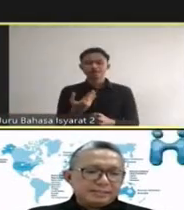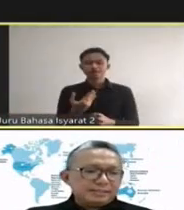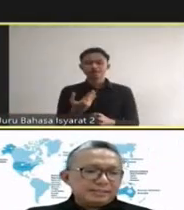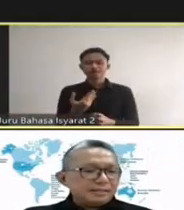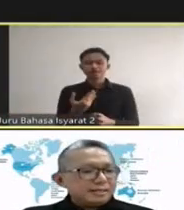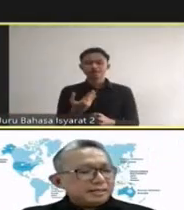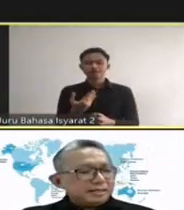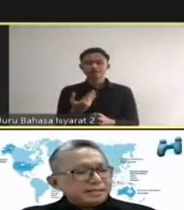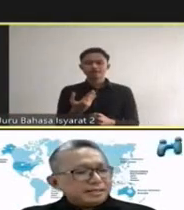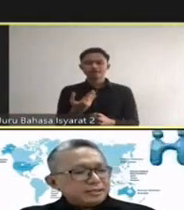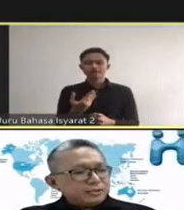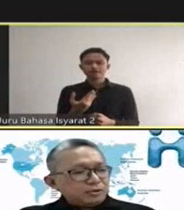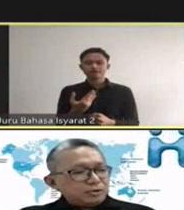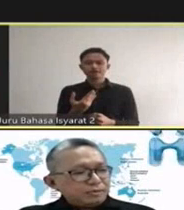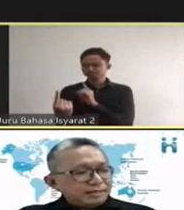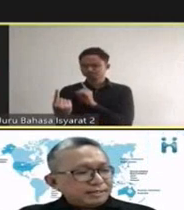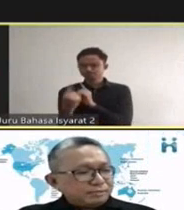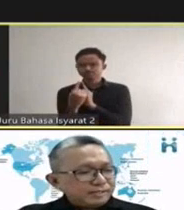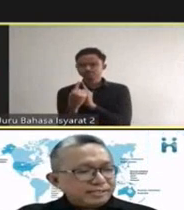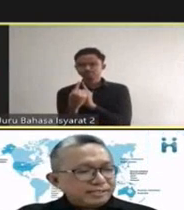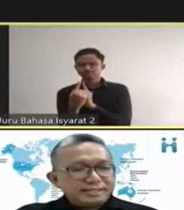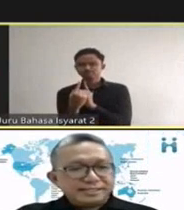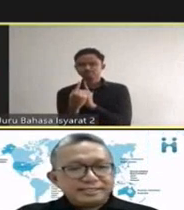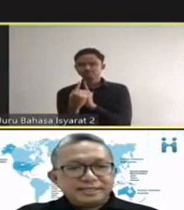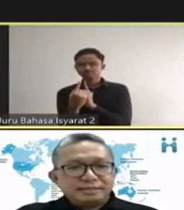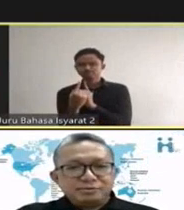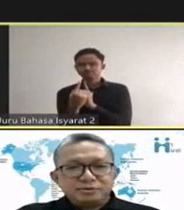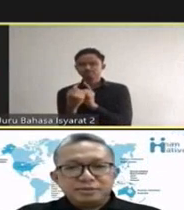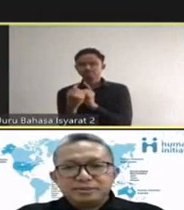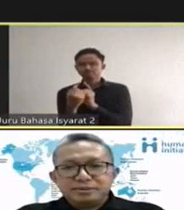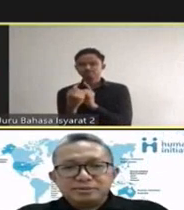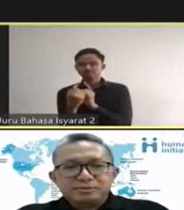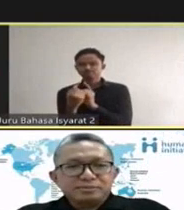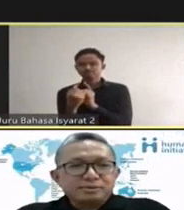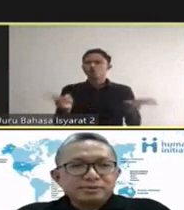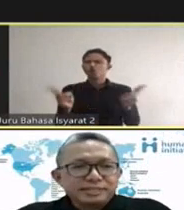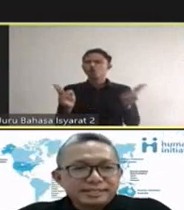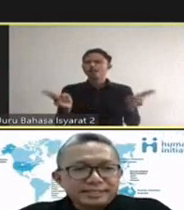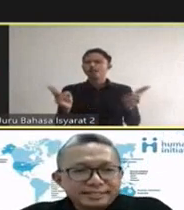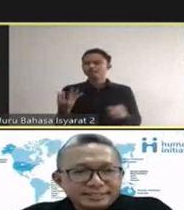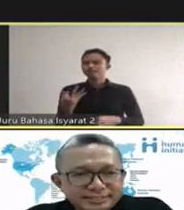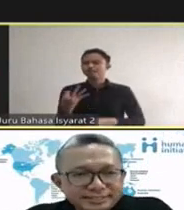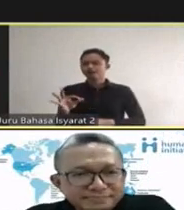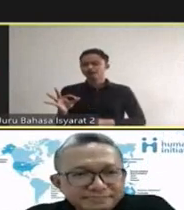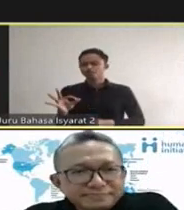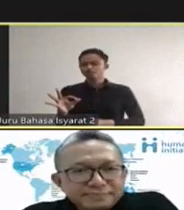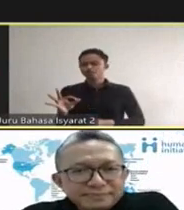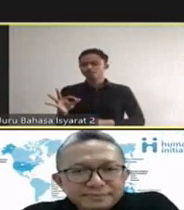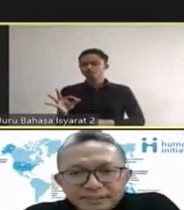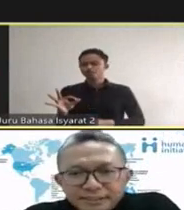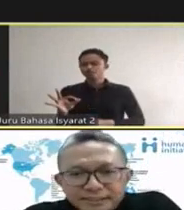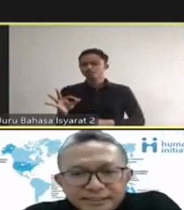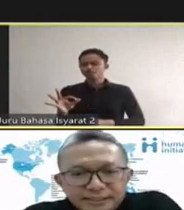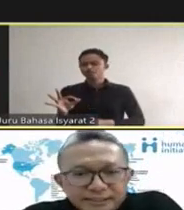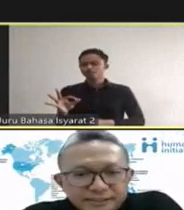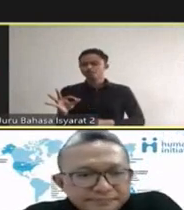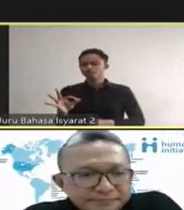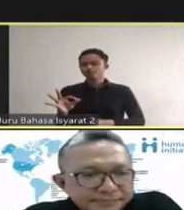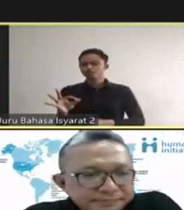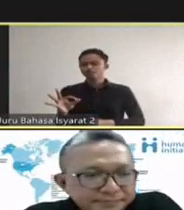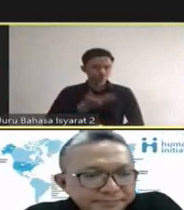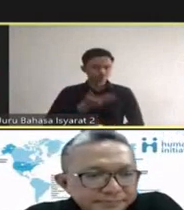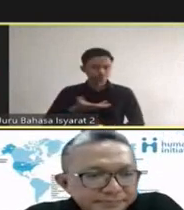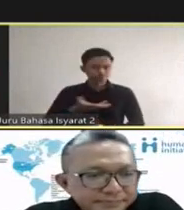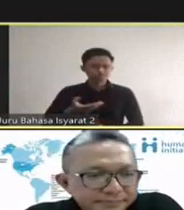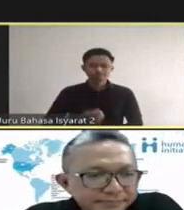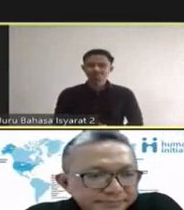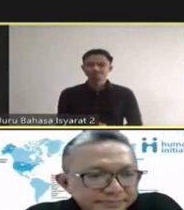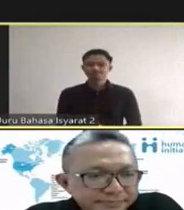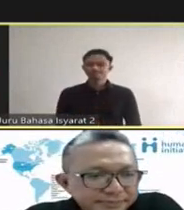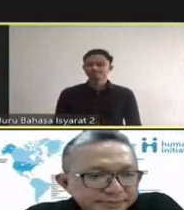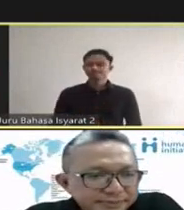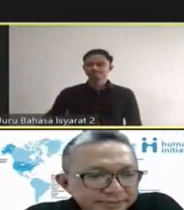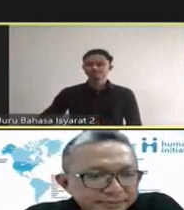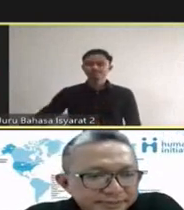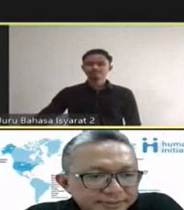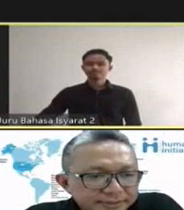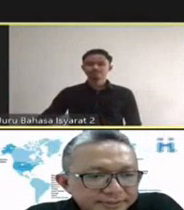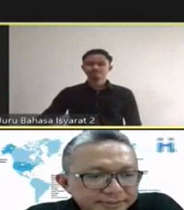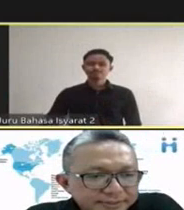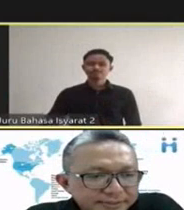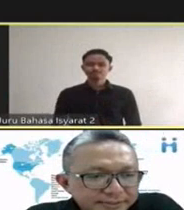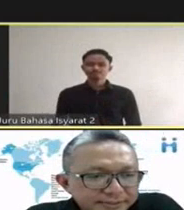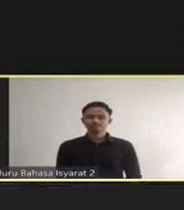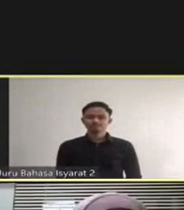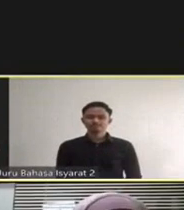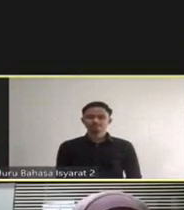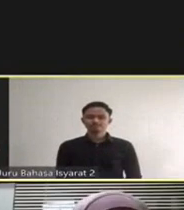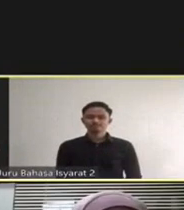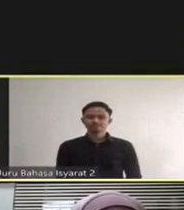menghadapi new normal ya mungkin ya. Silakan Bu Retno, monggo silakan. Ya. Baik, terima kasih untuk